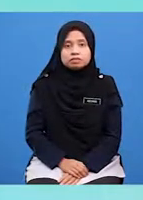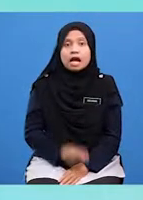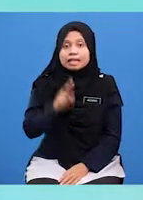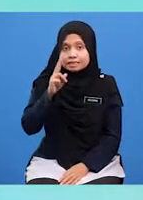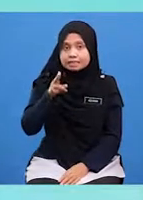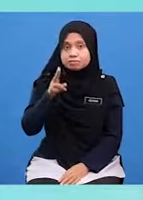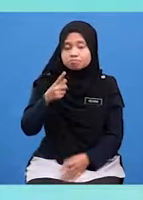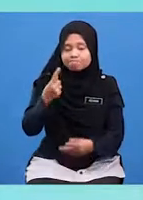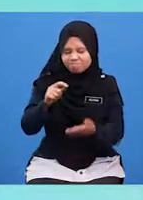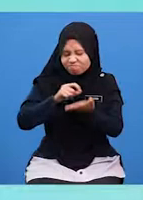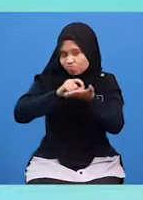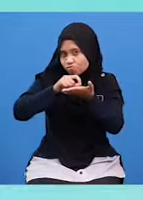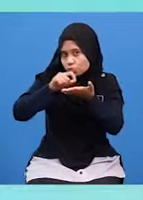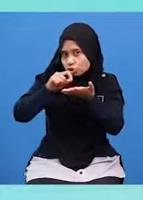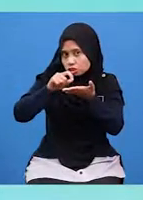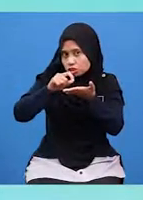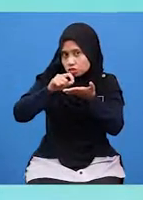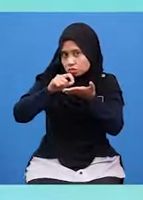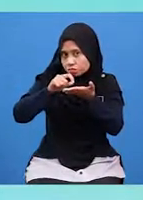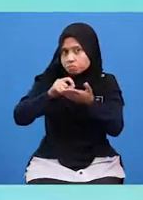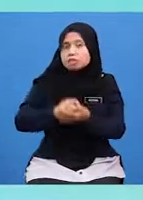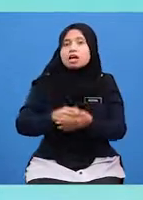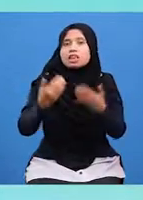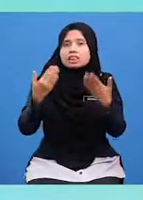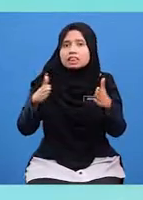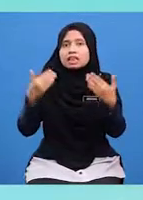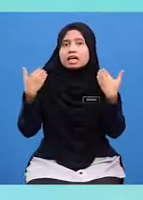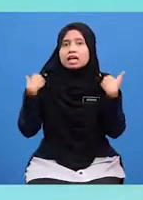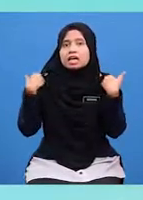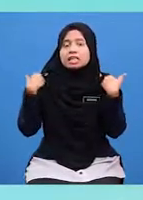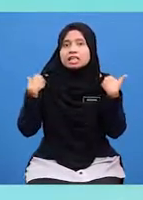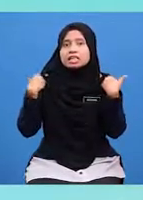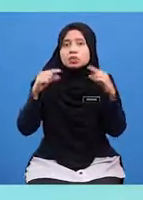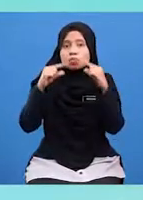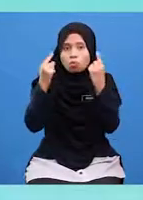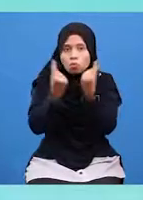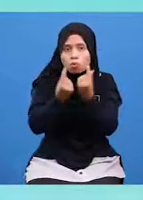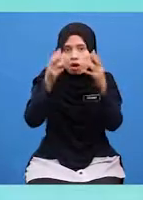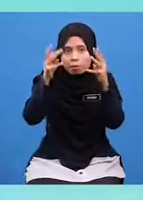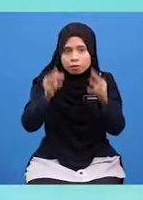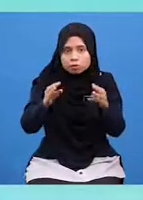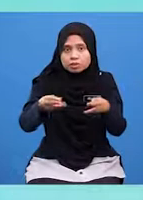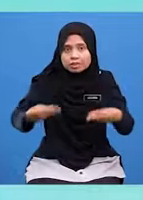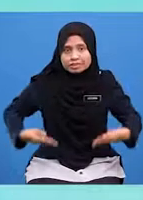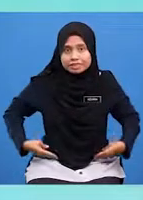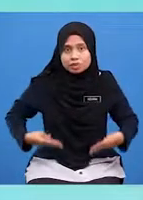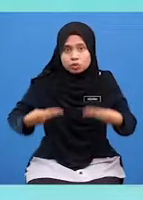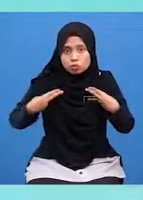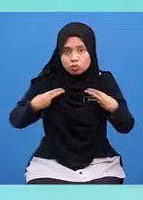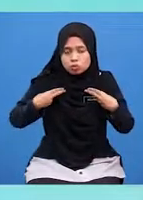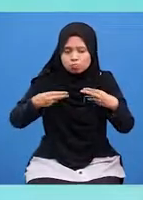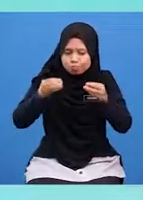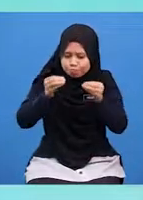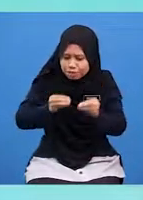Sejarah telah mencatatkan bahawa telah wujud golongan manusia yang hidup secara